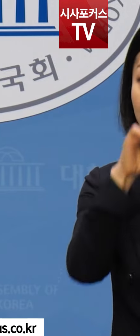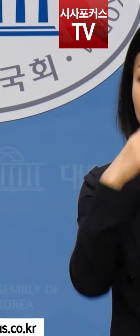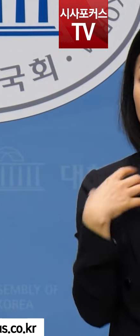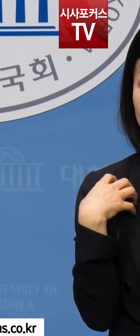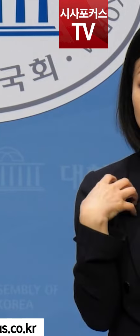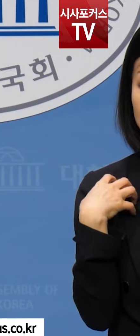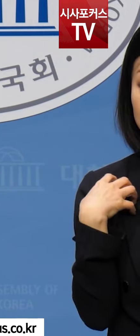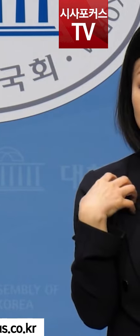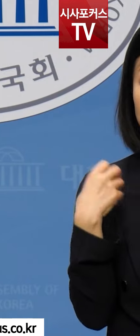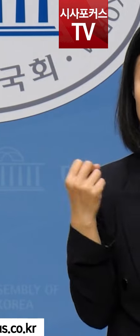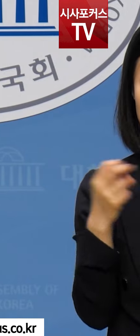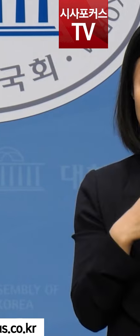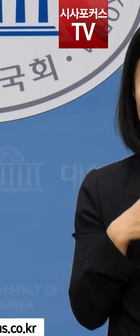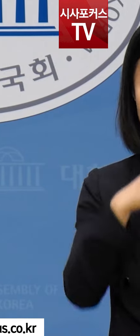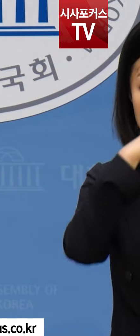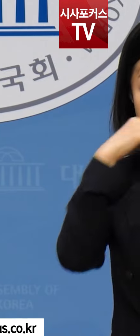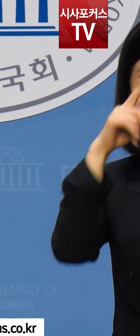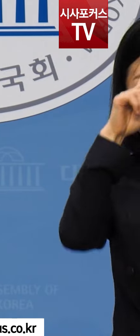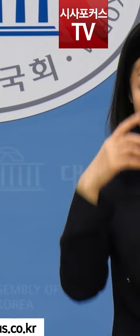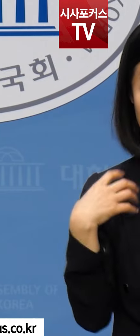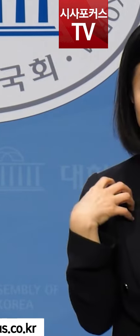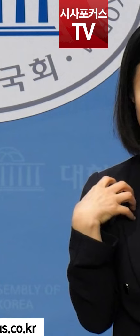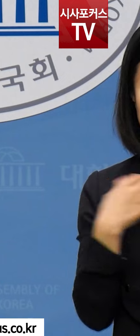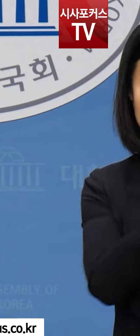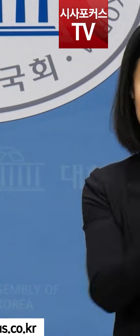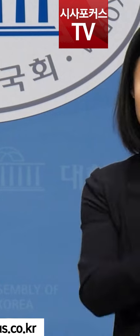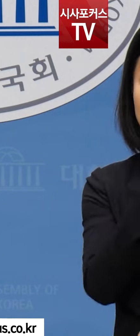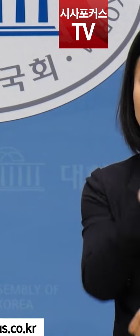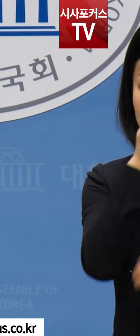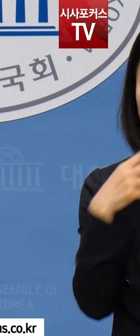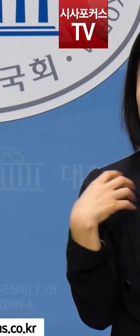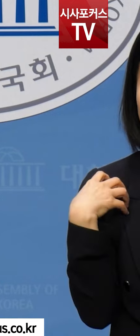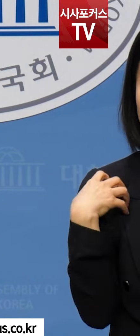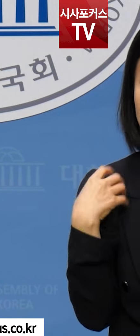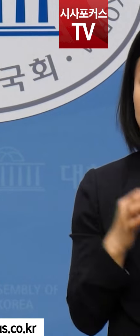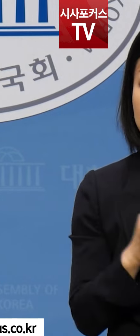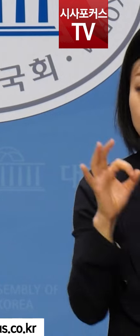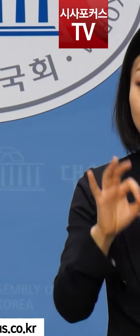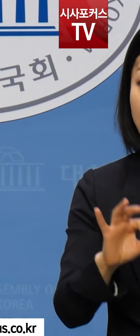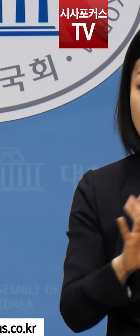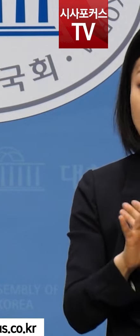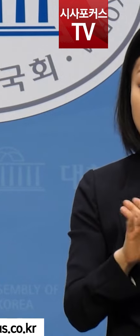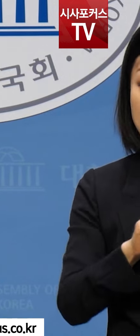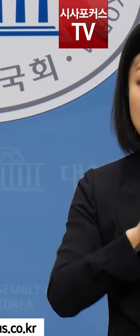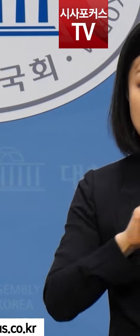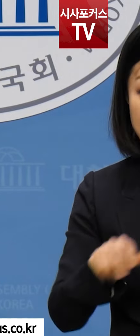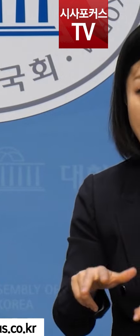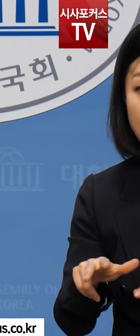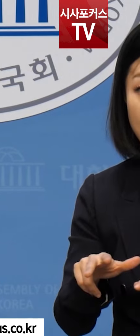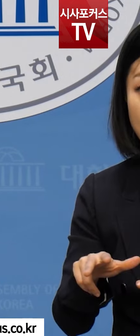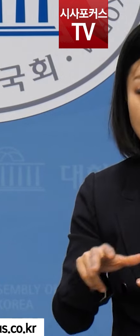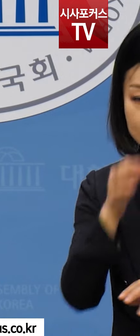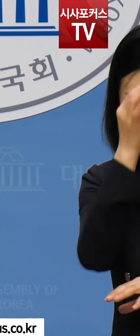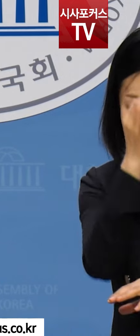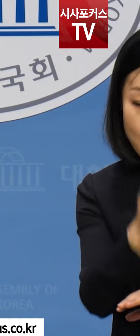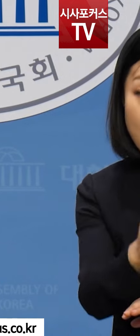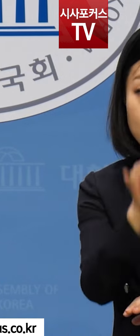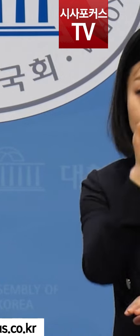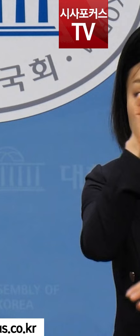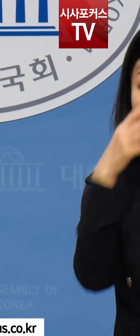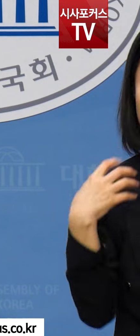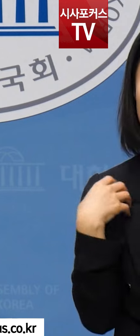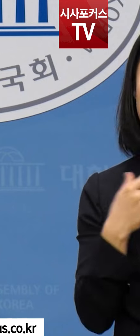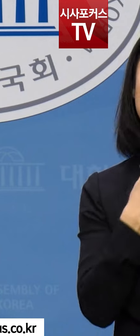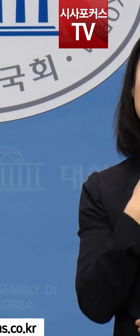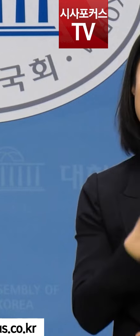정부, 합리적인 정부, 실력 있는 정부, 실수하면 과감히 사과할 수 있는